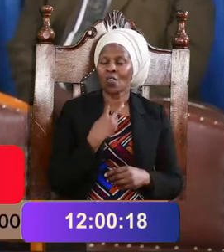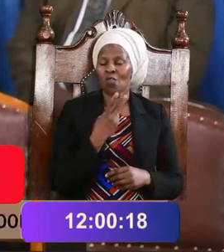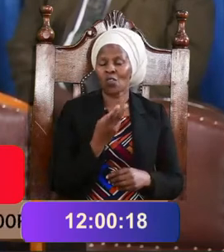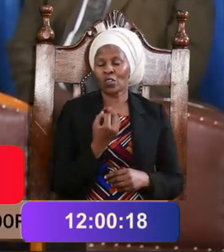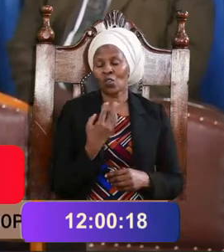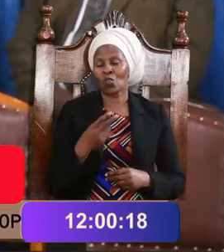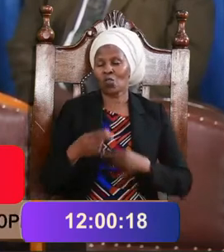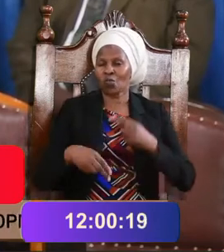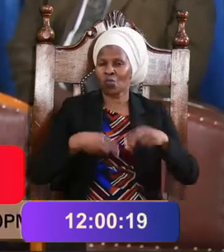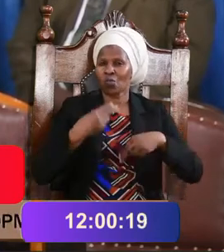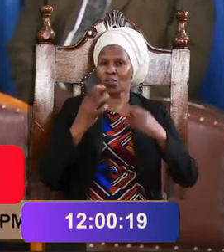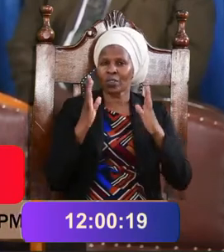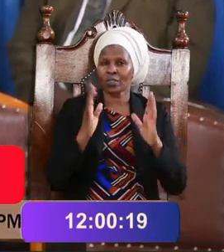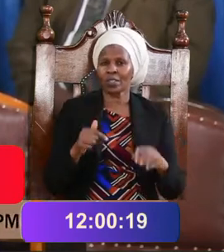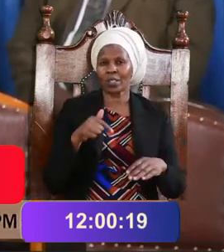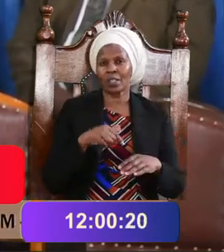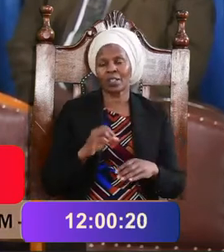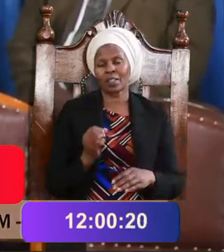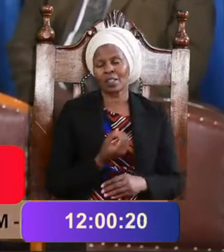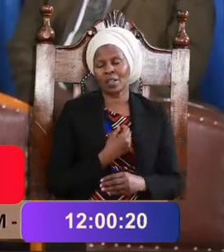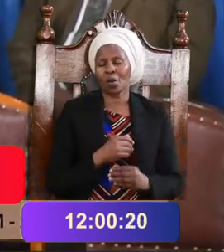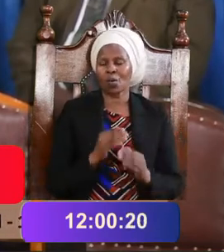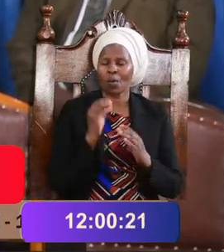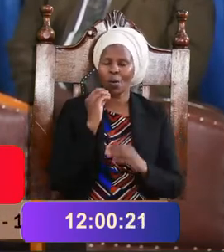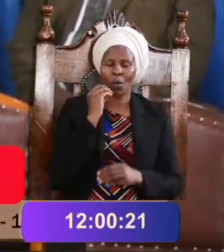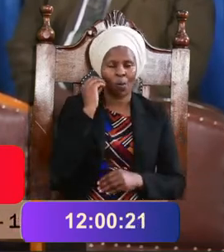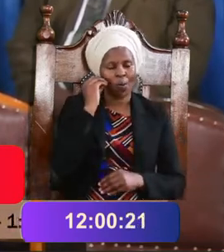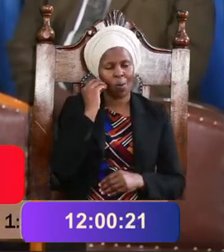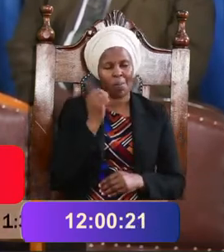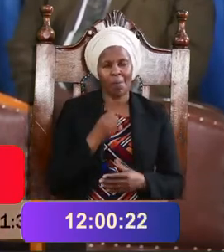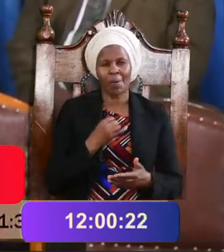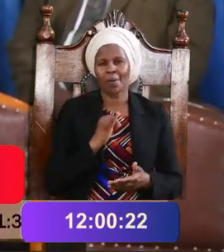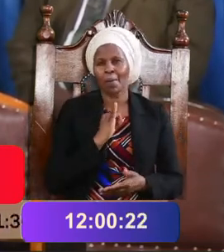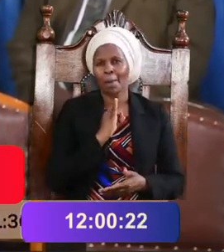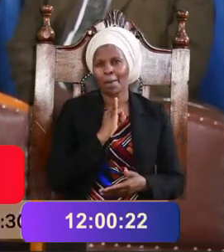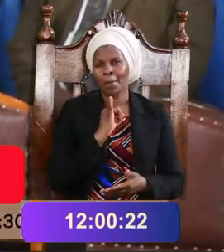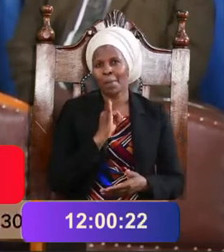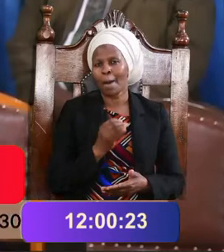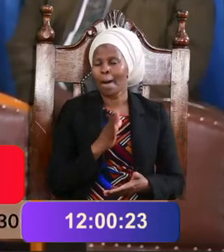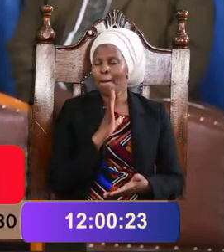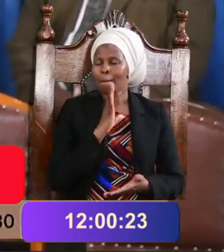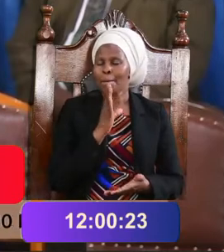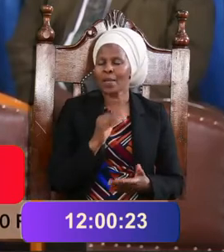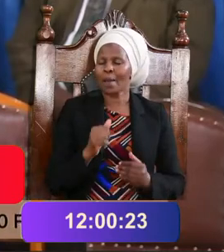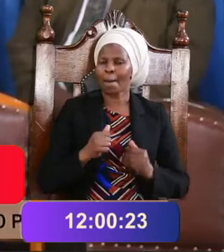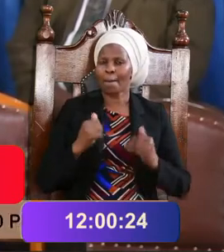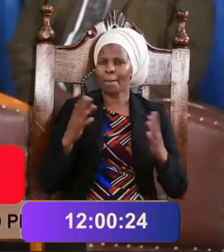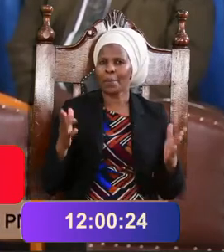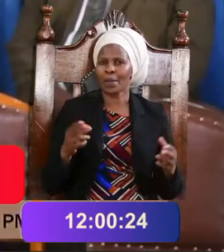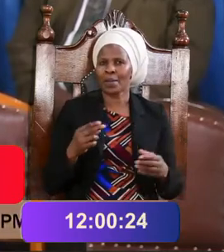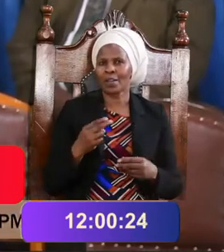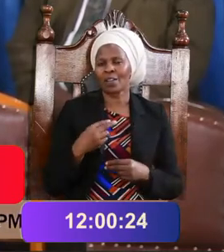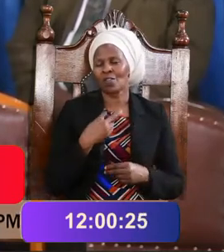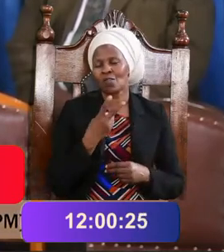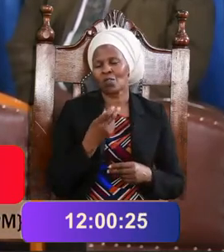hosana katika boma zetu irudi na iwe ni sauti kubwa. Sauti ya